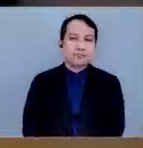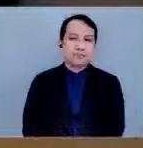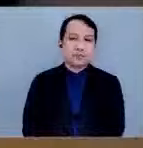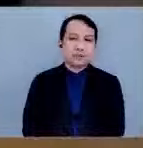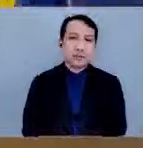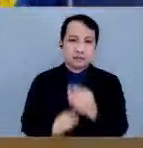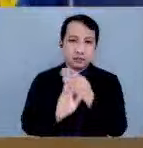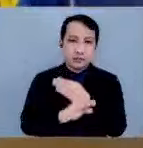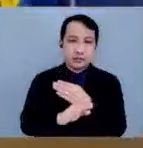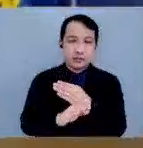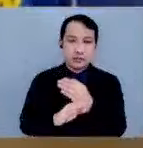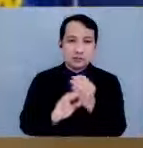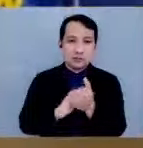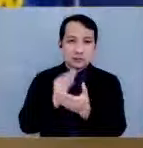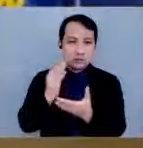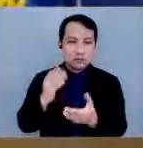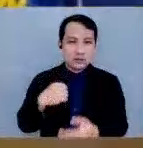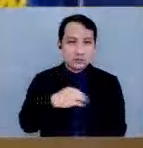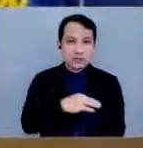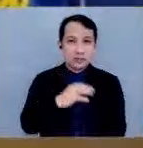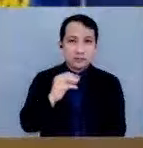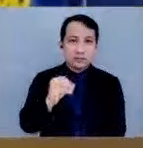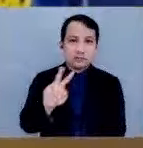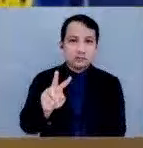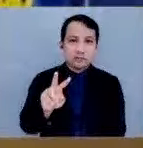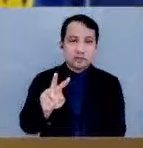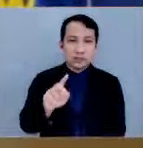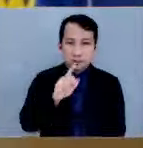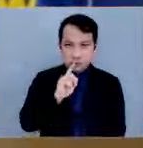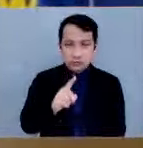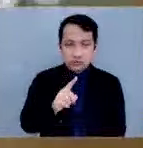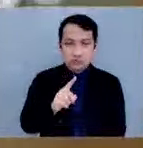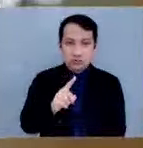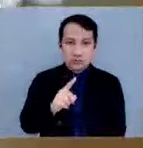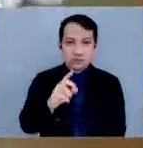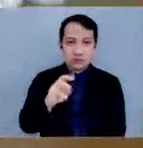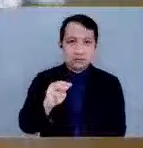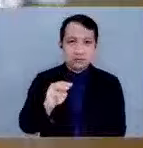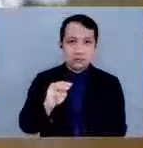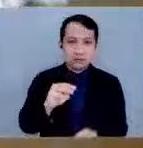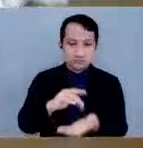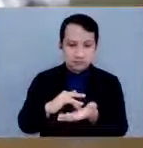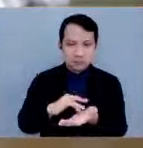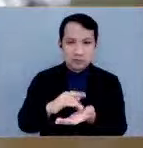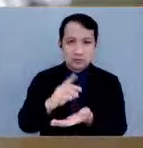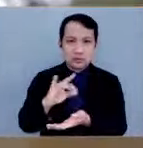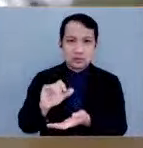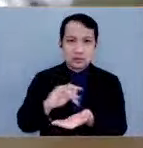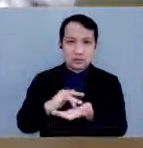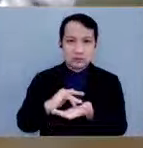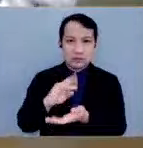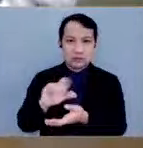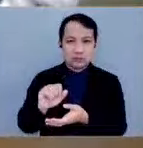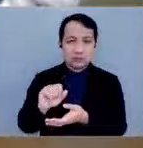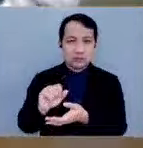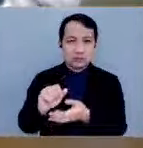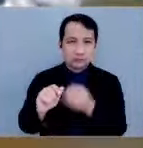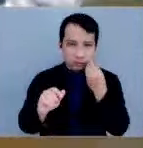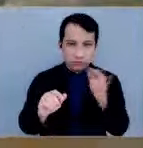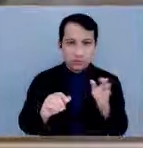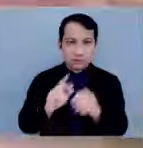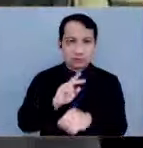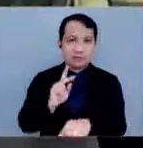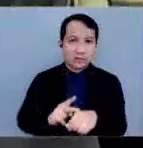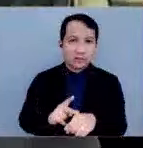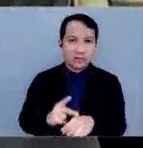pang sugatang Pinoy crew ng MV True Confidence. Sakay ng medical jet, ibinyahi sila mula Djibouti pa uwi ng Pilipinas. Sila po